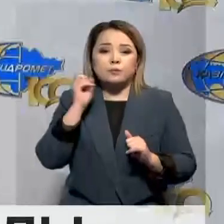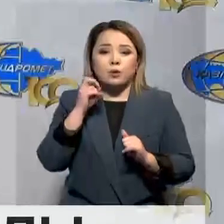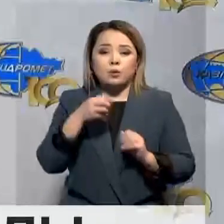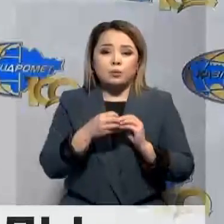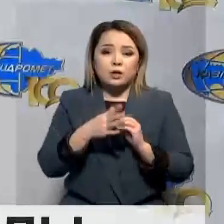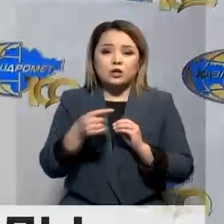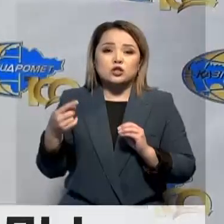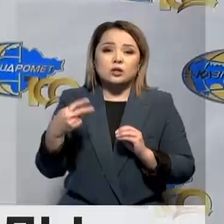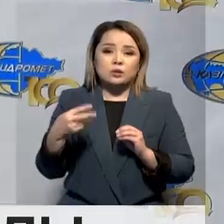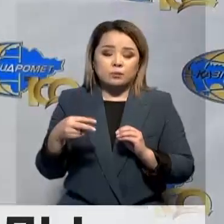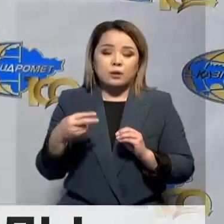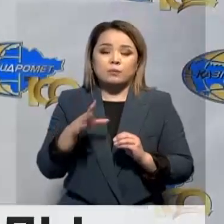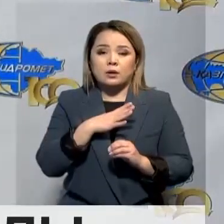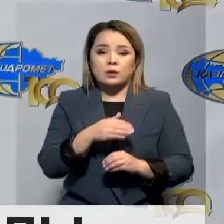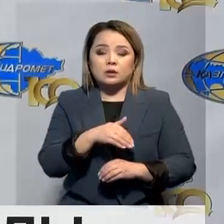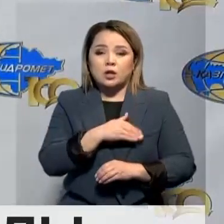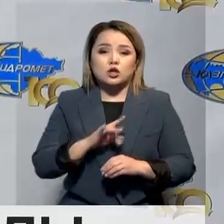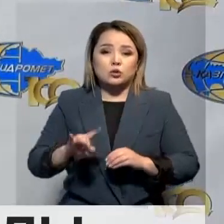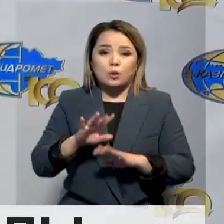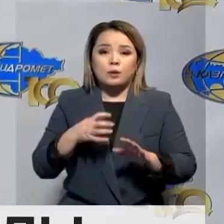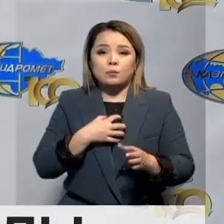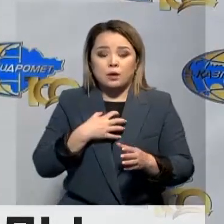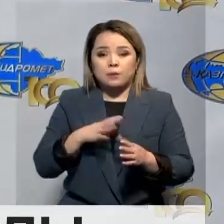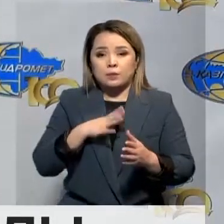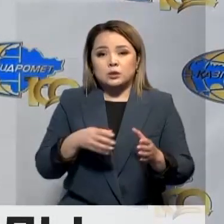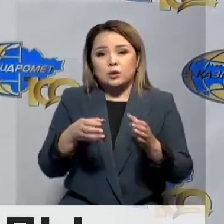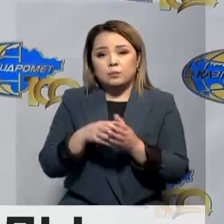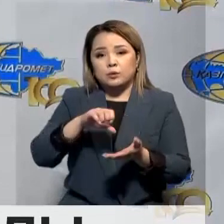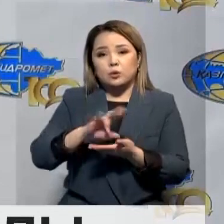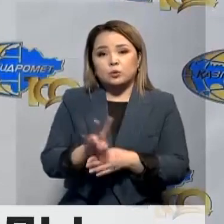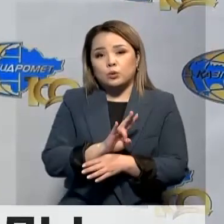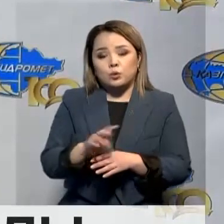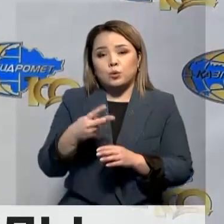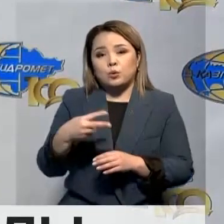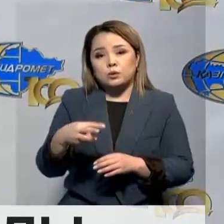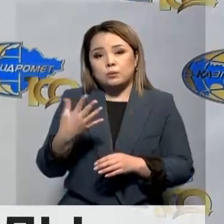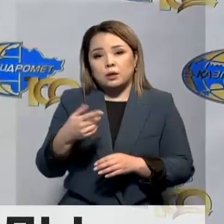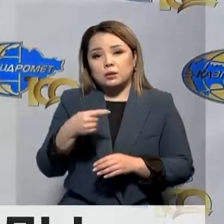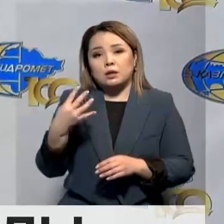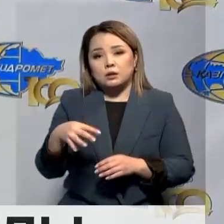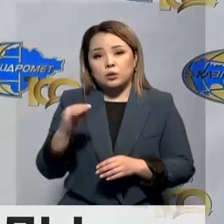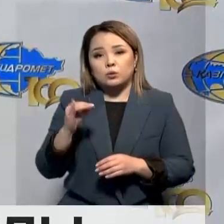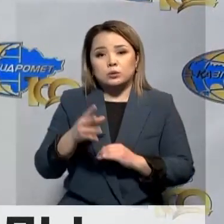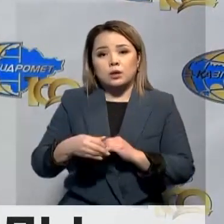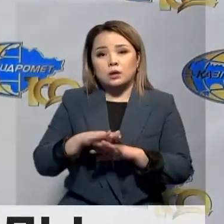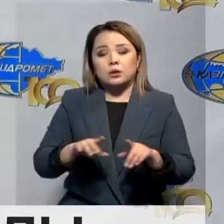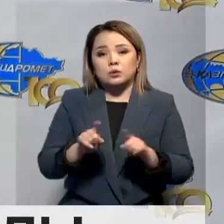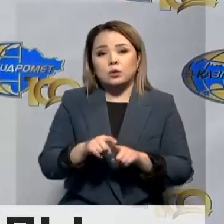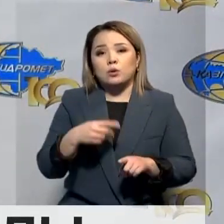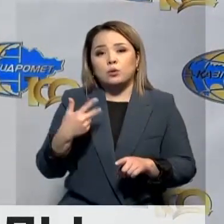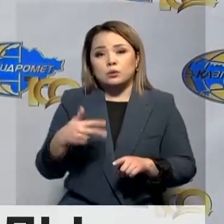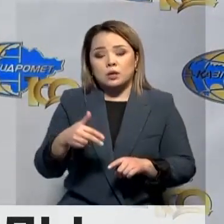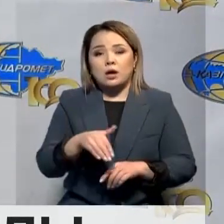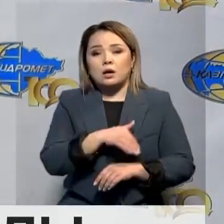аяз және республикамыздың орталығында негізгі фон түнде 35-40. Өңірдің оңтүстігінде 25-30